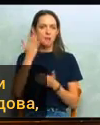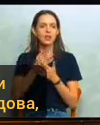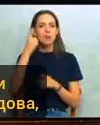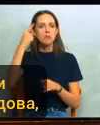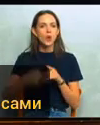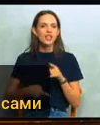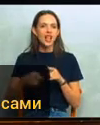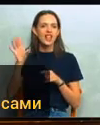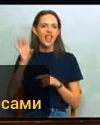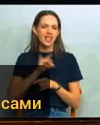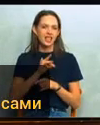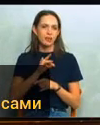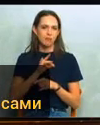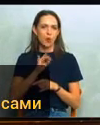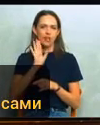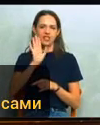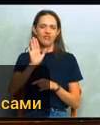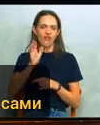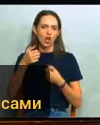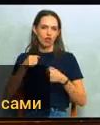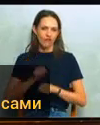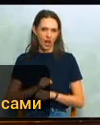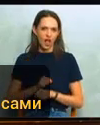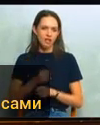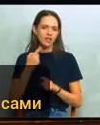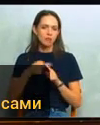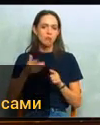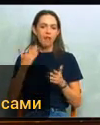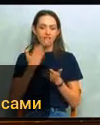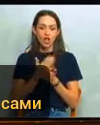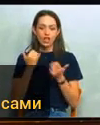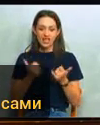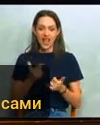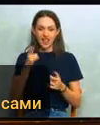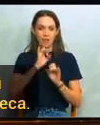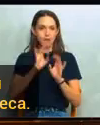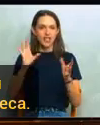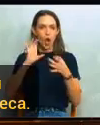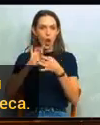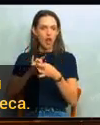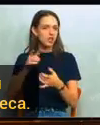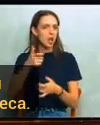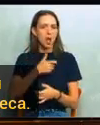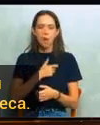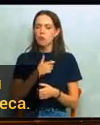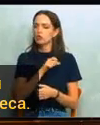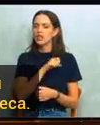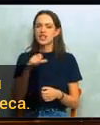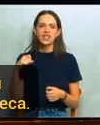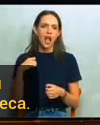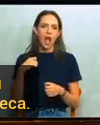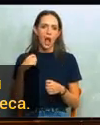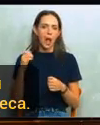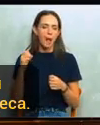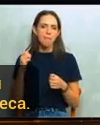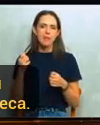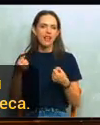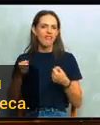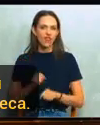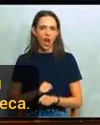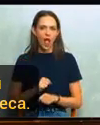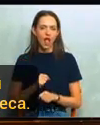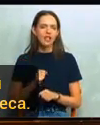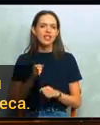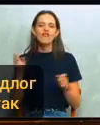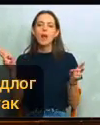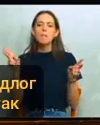nekoga iz vaših redova, budući da već sada, bez vaših koalicionih partnera, ne možete da sami formirate vlast u sve krađe i manipulacije tokom izbornog